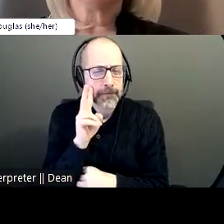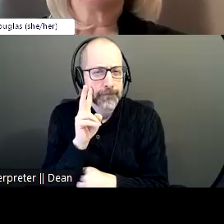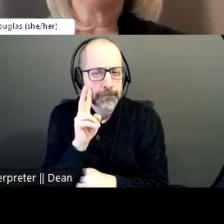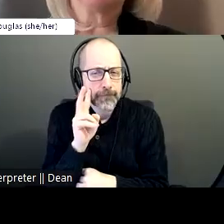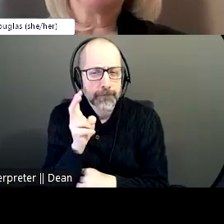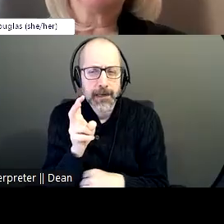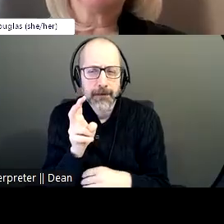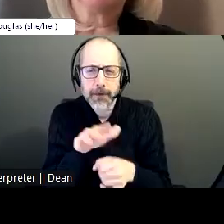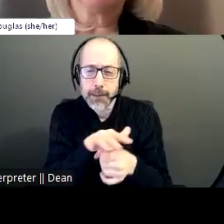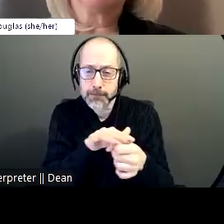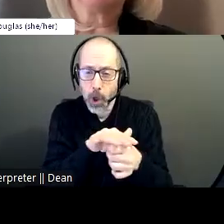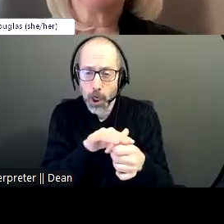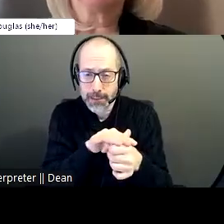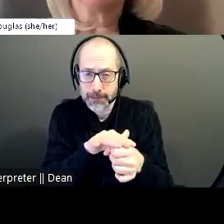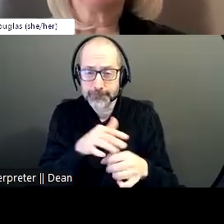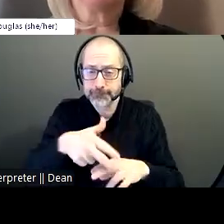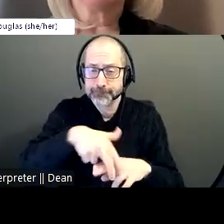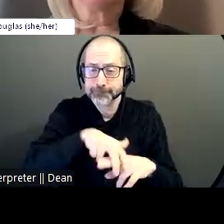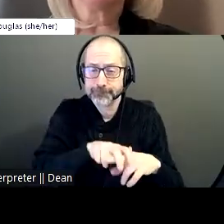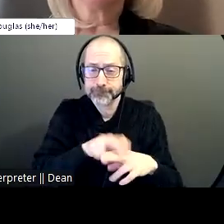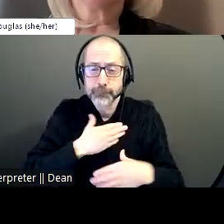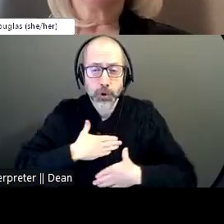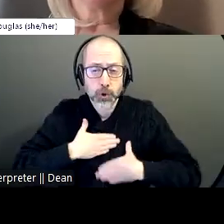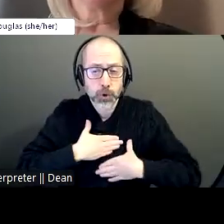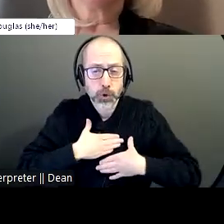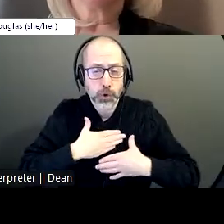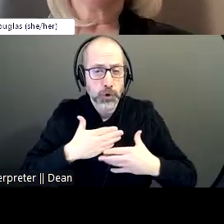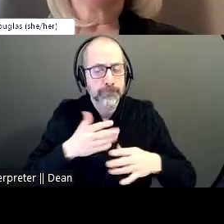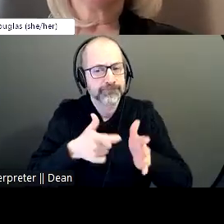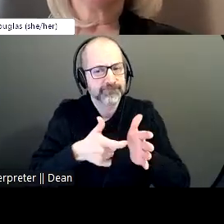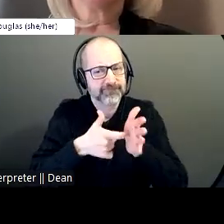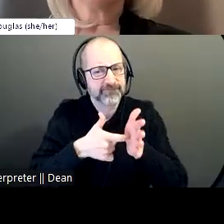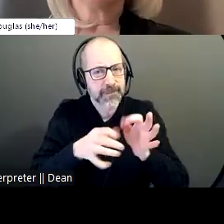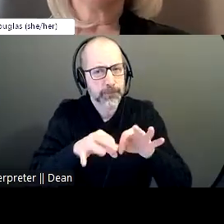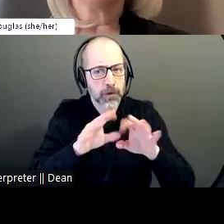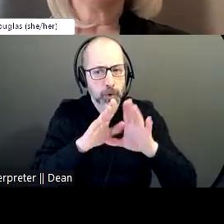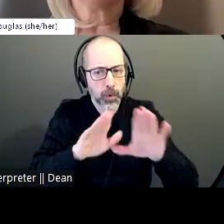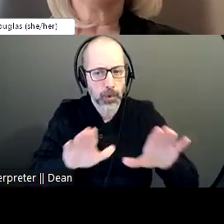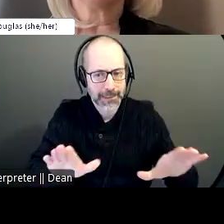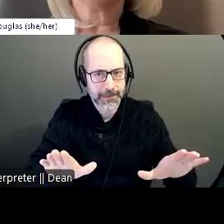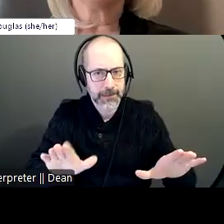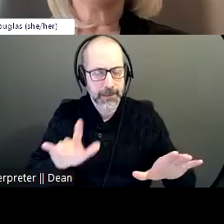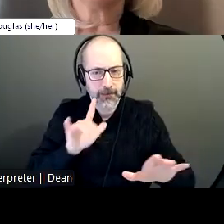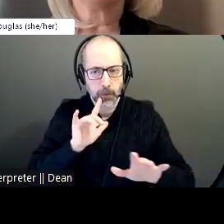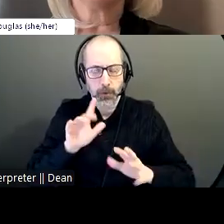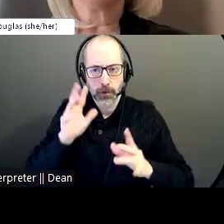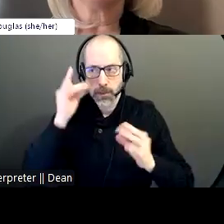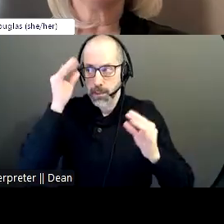mes endroits have to be préférés quiet doivent être so that I can tranquilles recoup myself, pour que je puisse me retrouver,